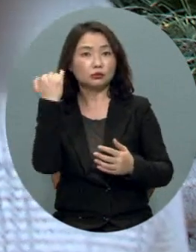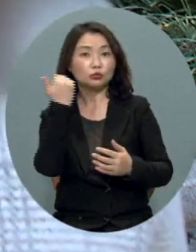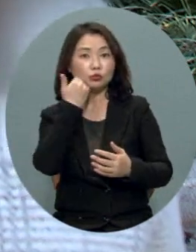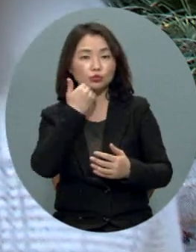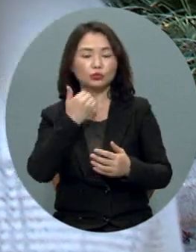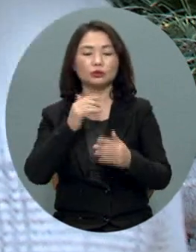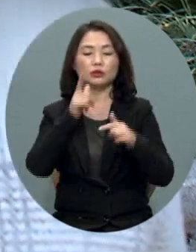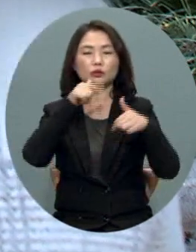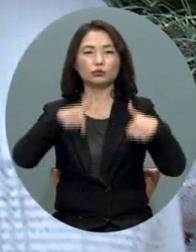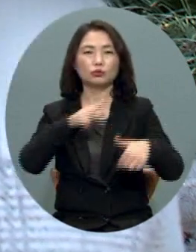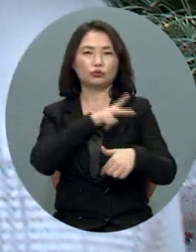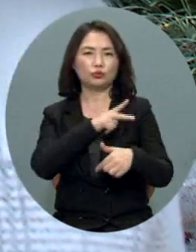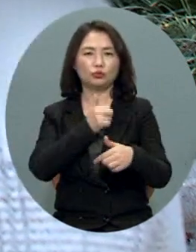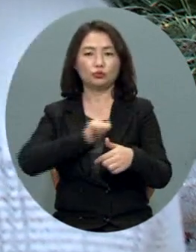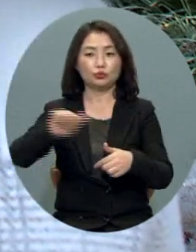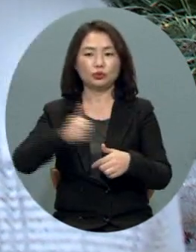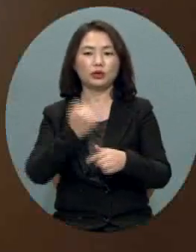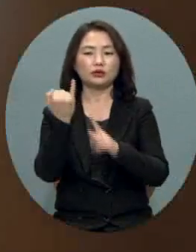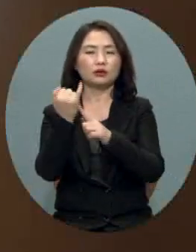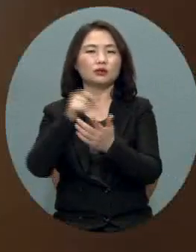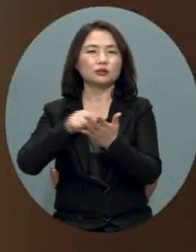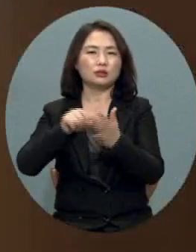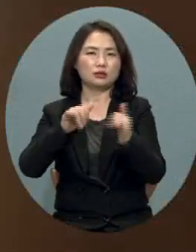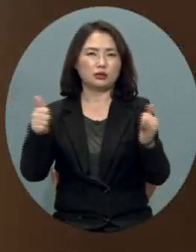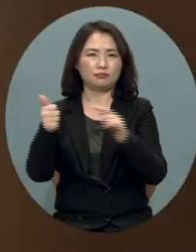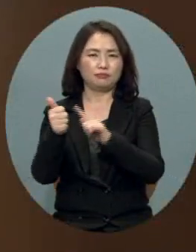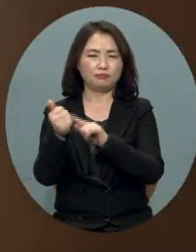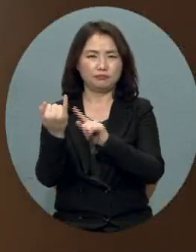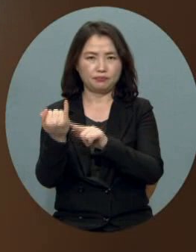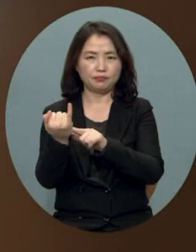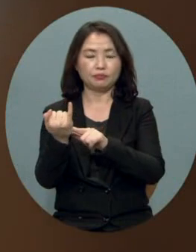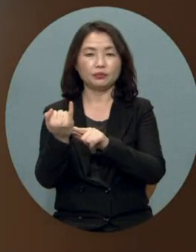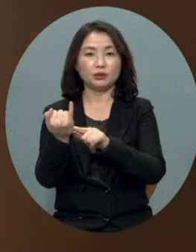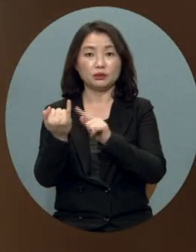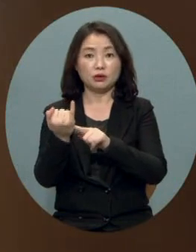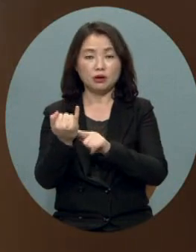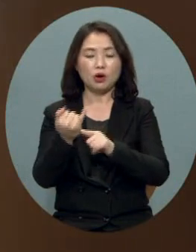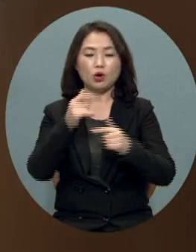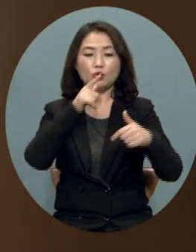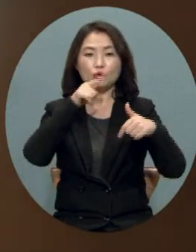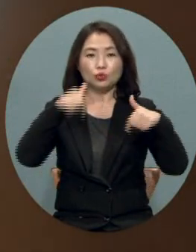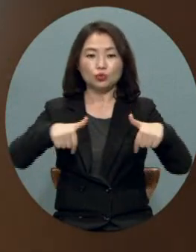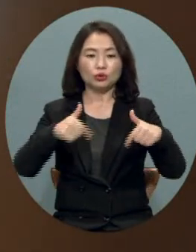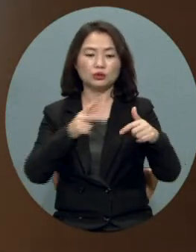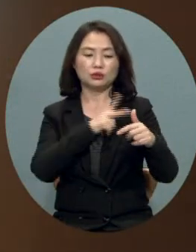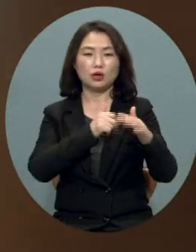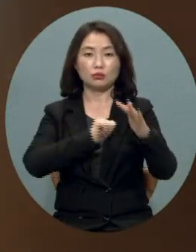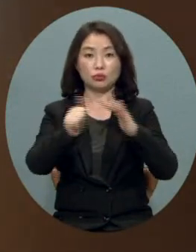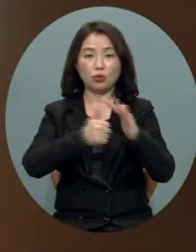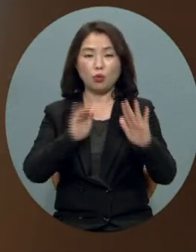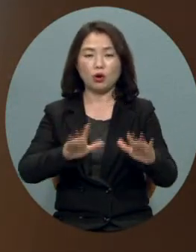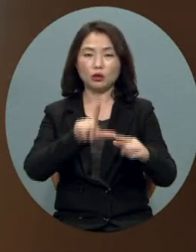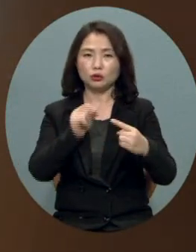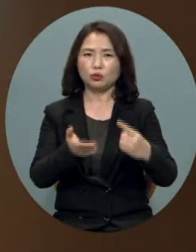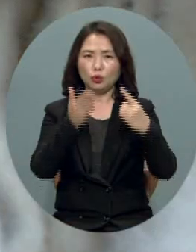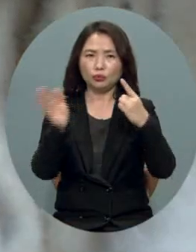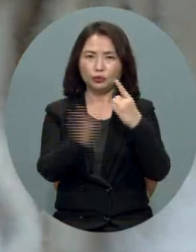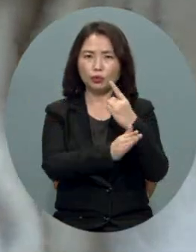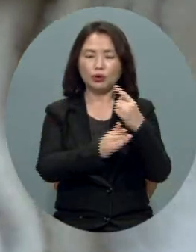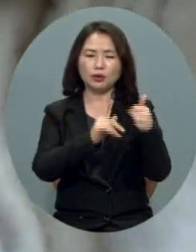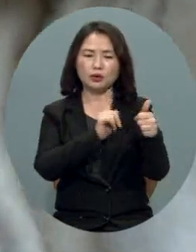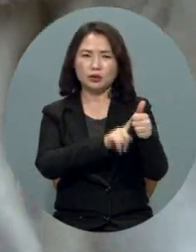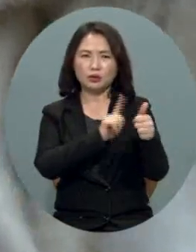사람은 달서구 의회에 출입하는 여성 기자입니다. 이 여성은 구의회에 출입하기 시작한 올해 초부터